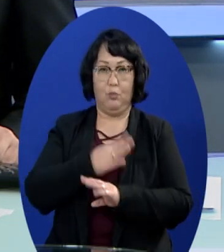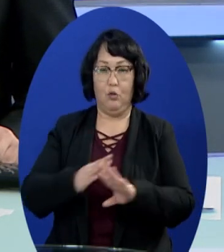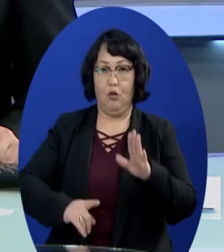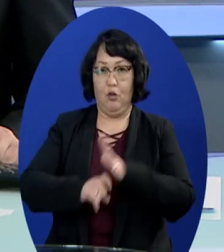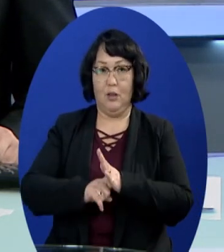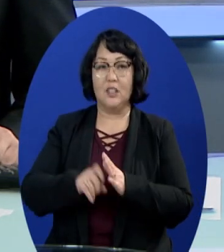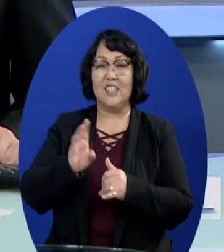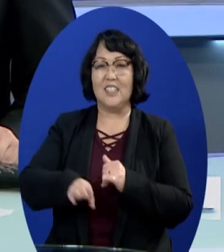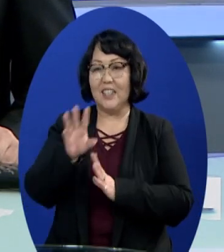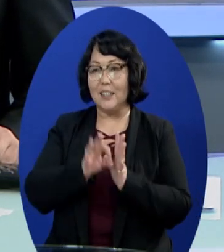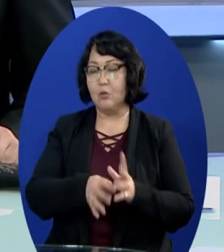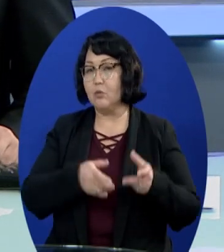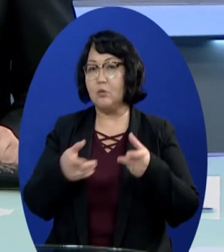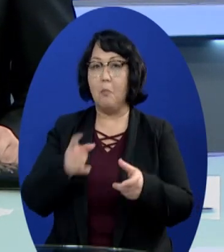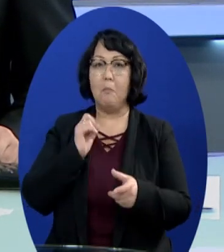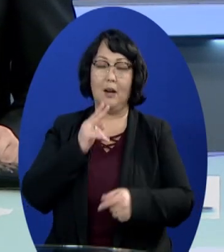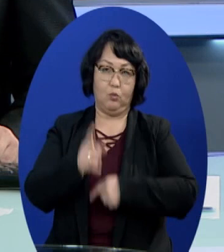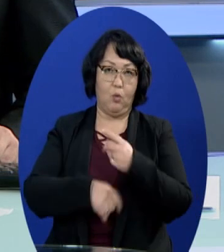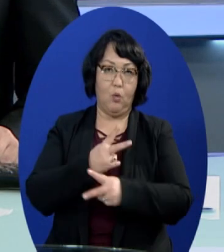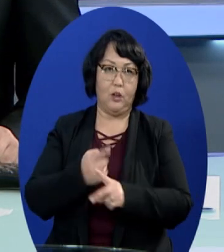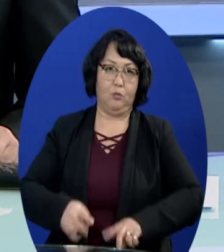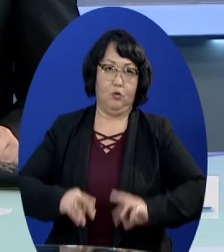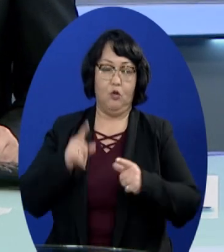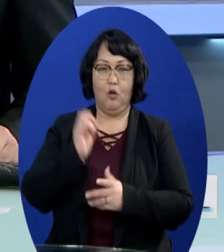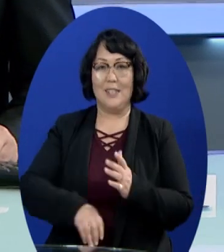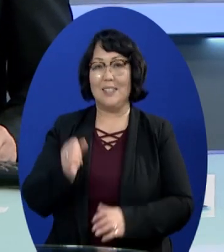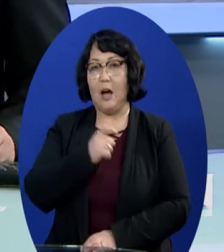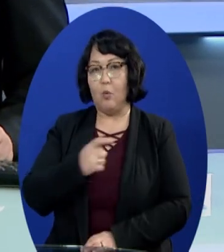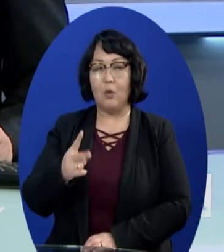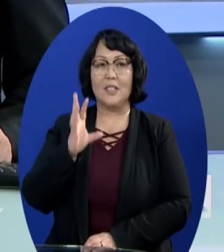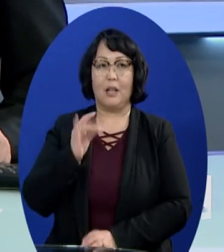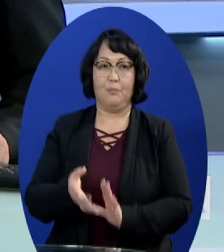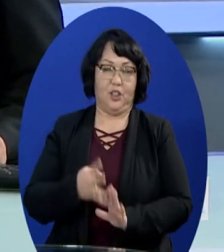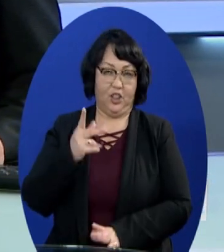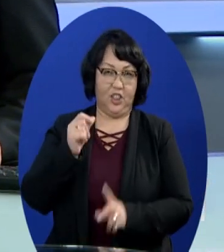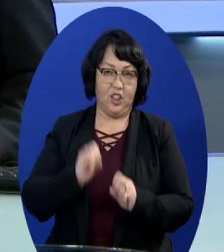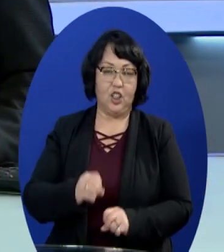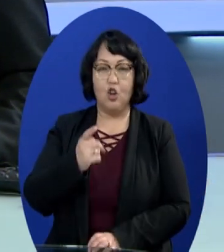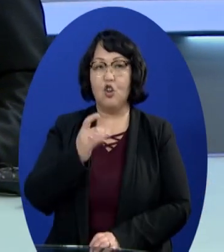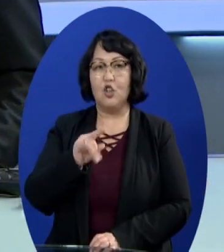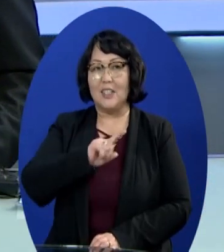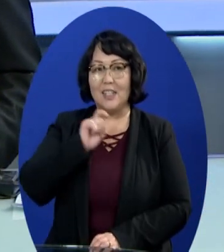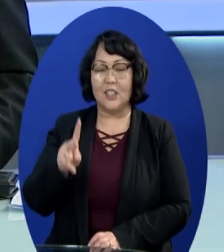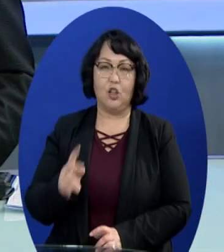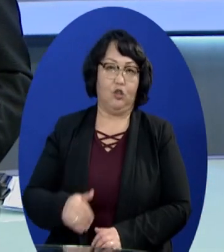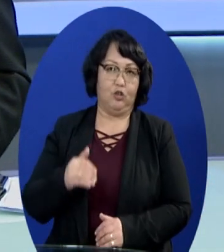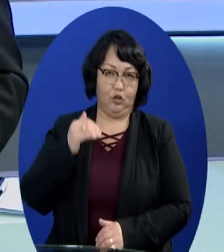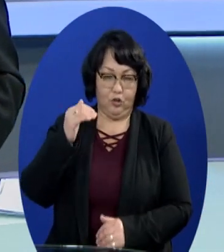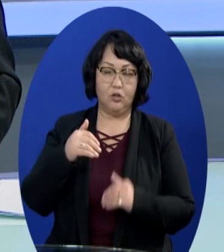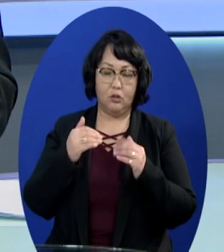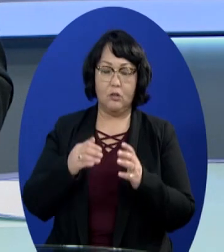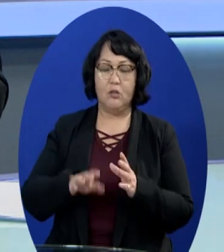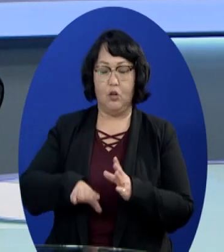хэлэлцүүлэгт шилжүүллээ. Банкны тухай хуульд нэмэлт өөрчлөлт оруулснаар санхүүгийн салбарт реформ хийн, хөрөнгийн зах зээл хөгжиж, энэ салбарт